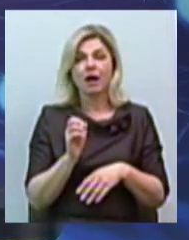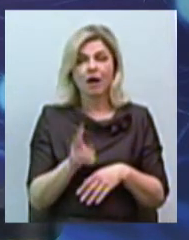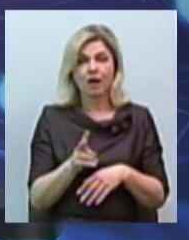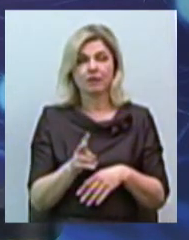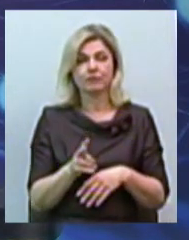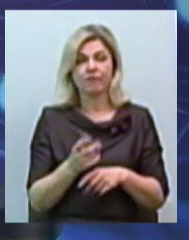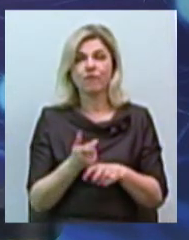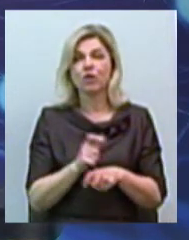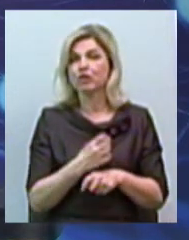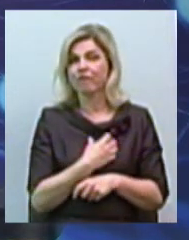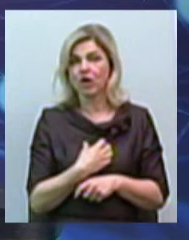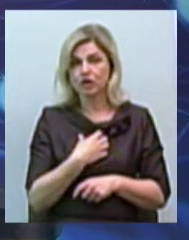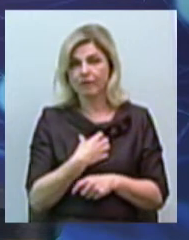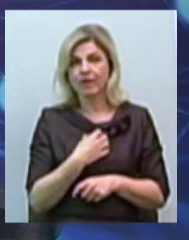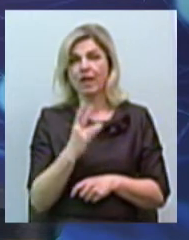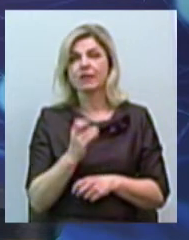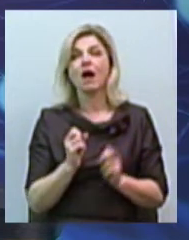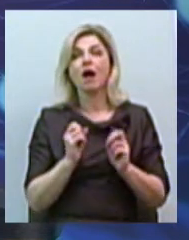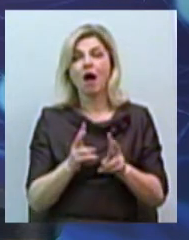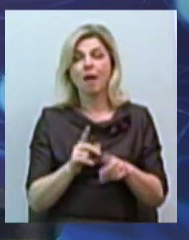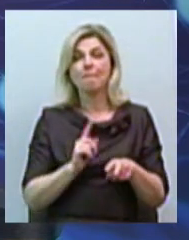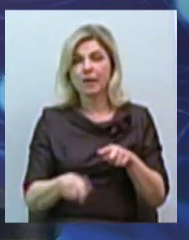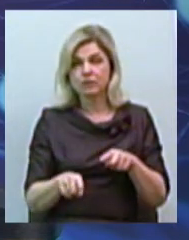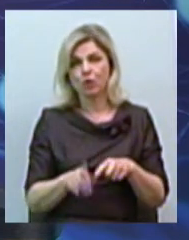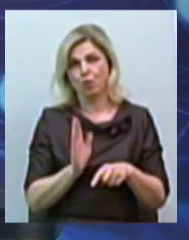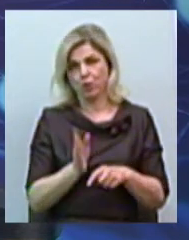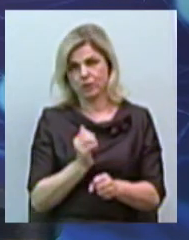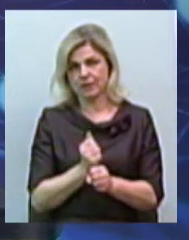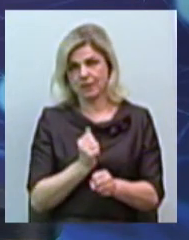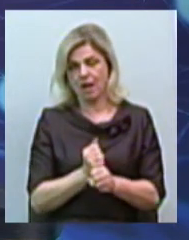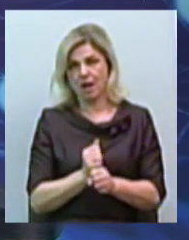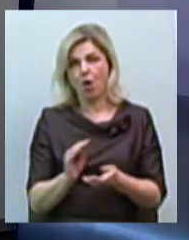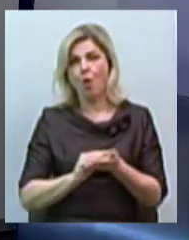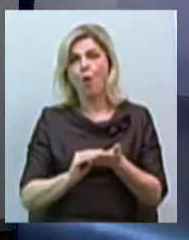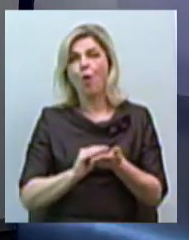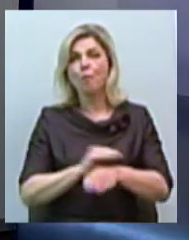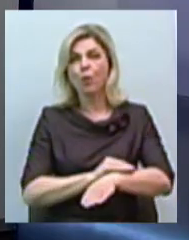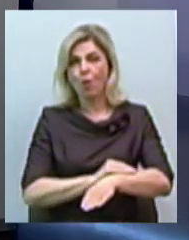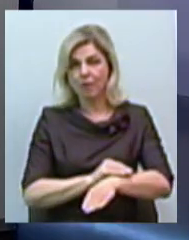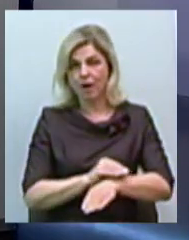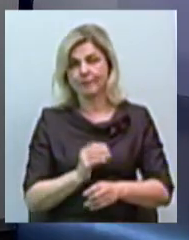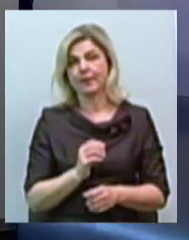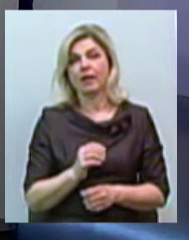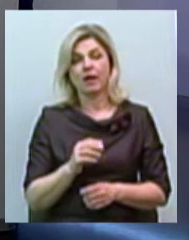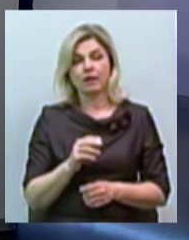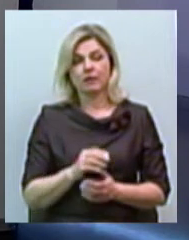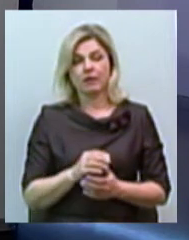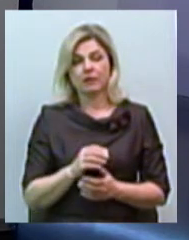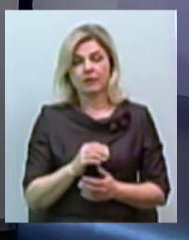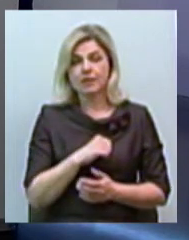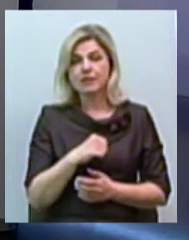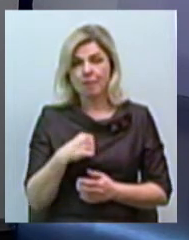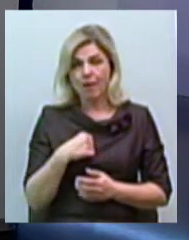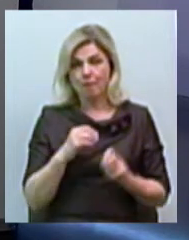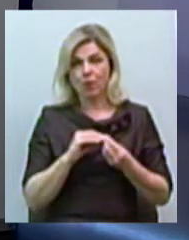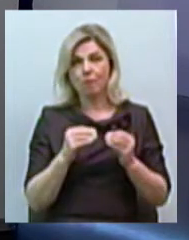Тому дуже важливо, наскільки швидко буде проведена ця обробка. По суті, сама